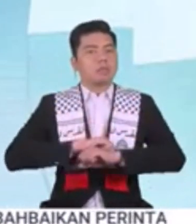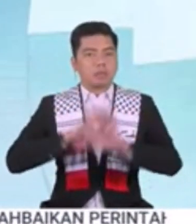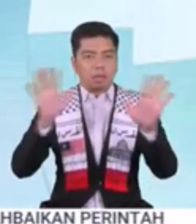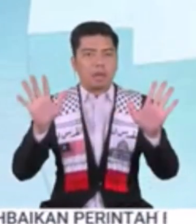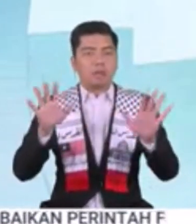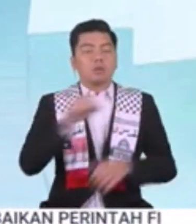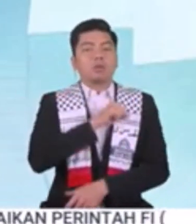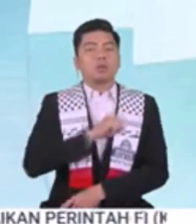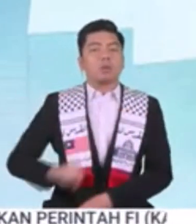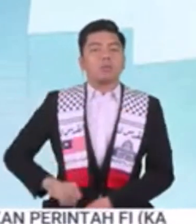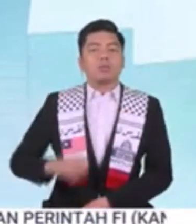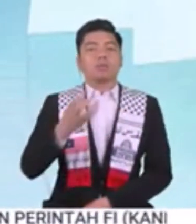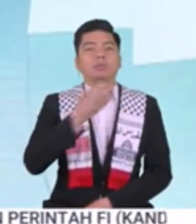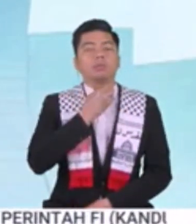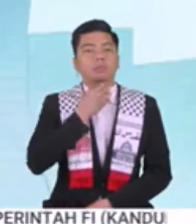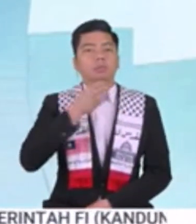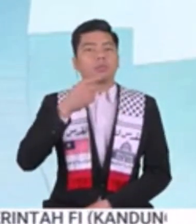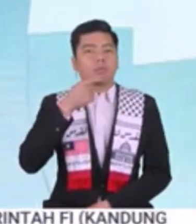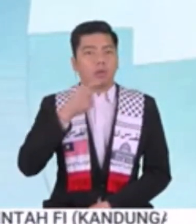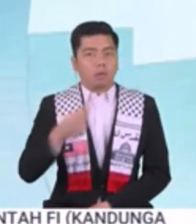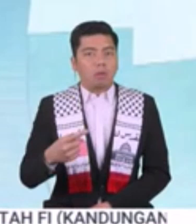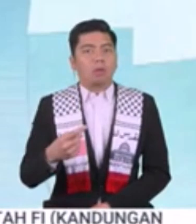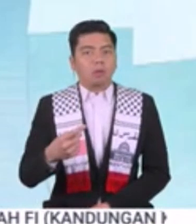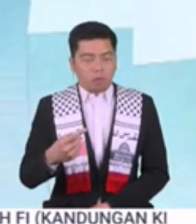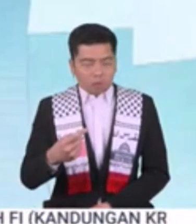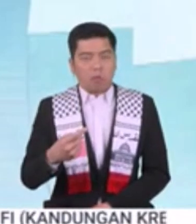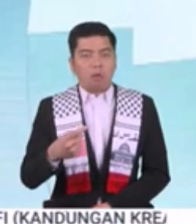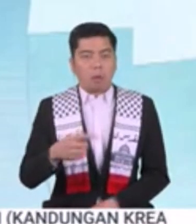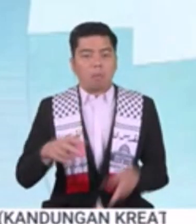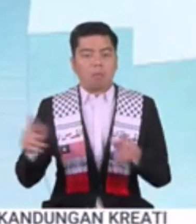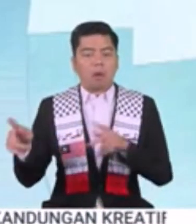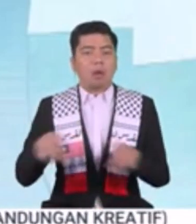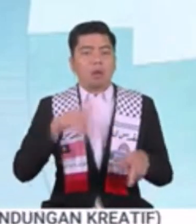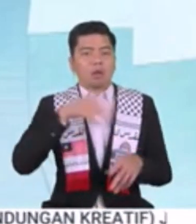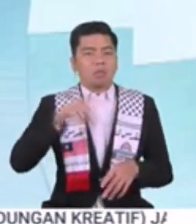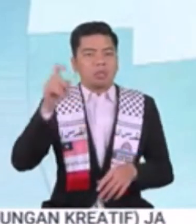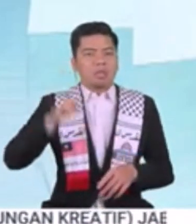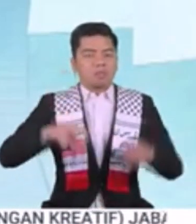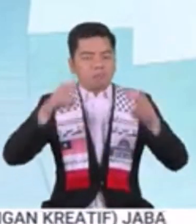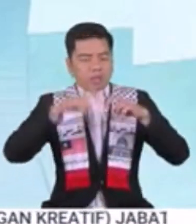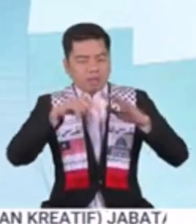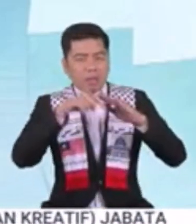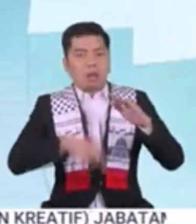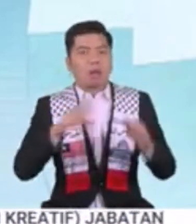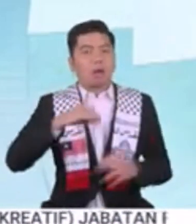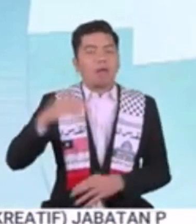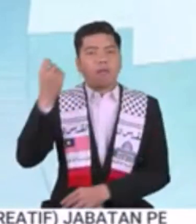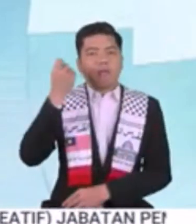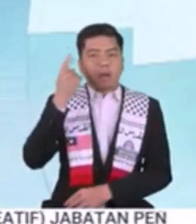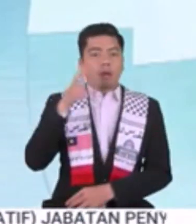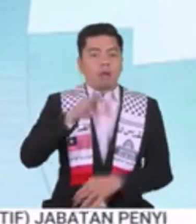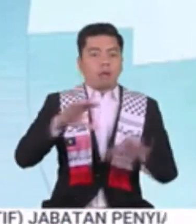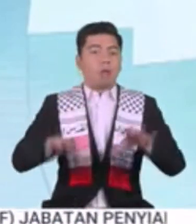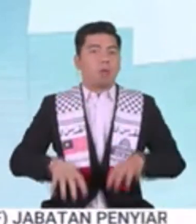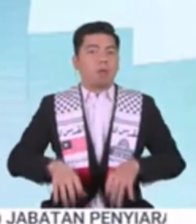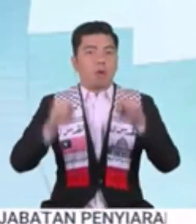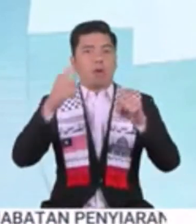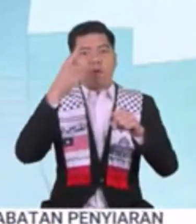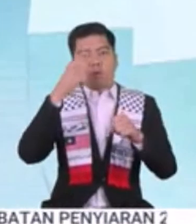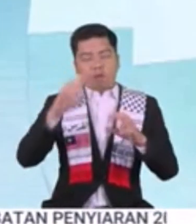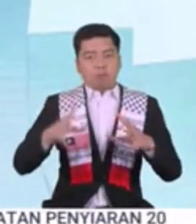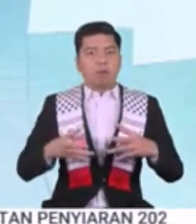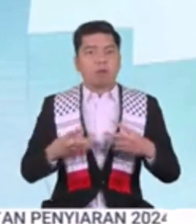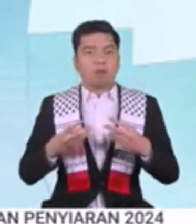Sultan Perak Sultan Nazrin Muizzuddin Shah bertitah, strategi Rasulullah ini perlu dikaji, difahami serta diadaptasi